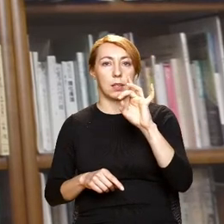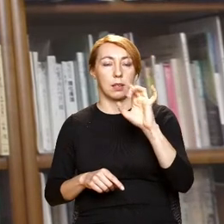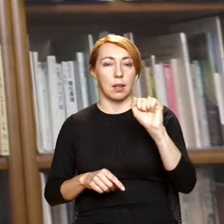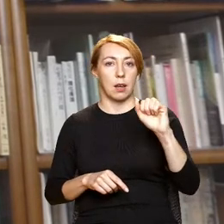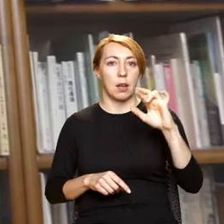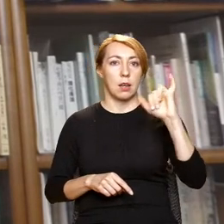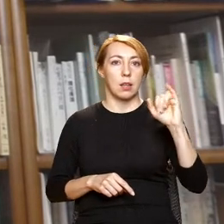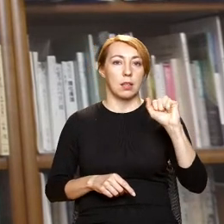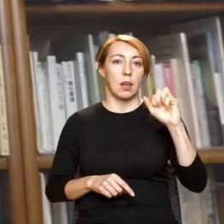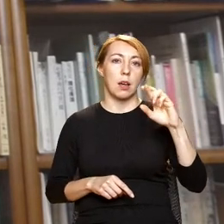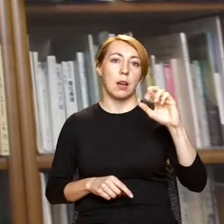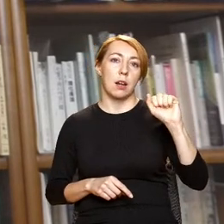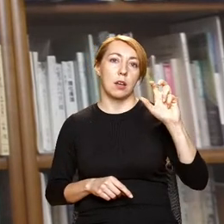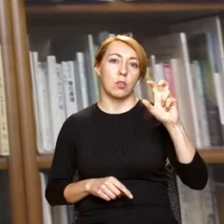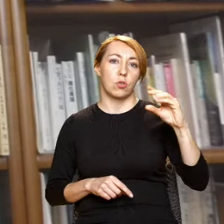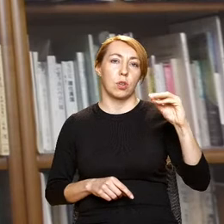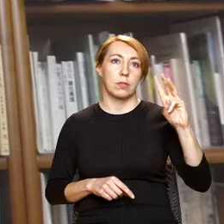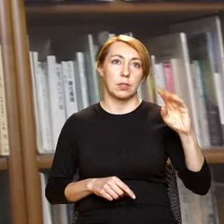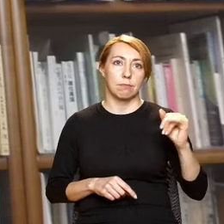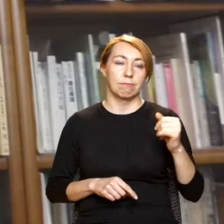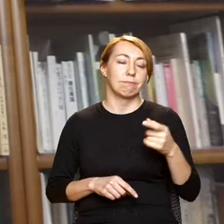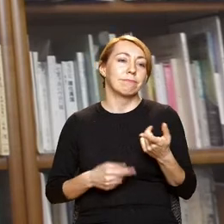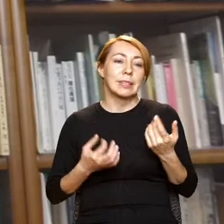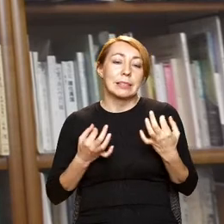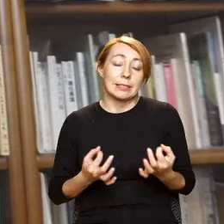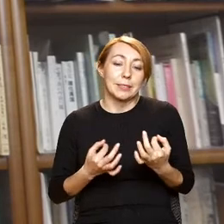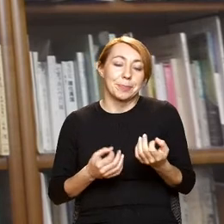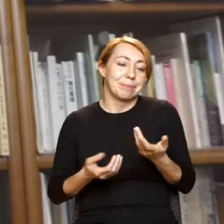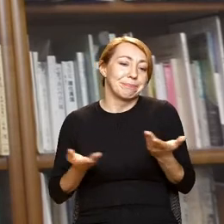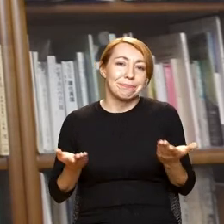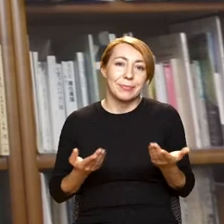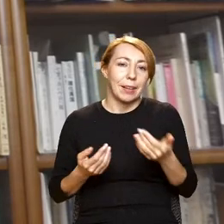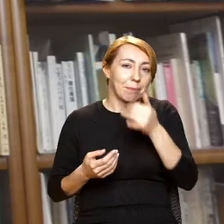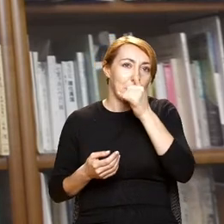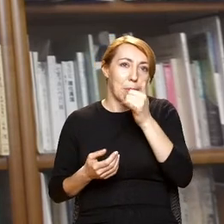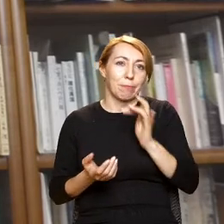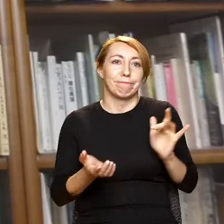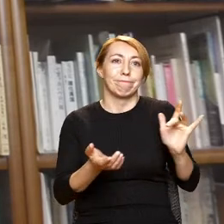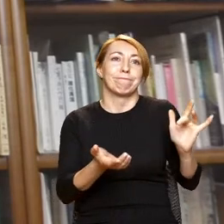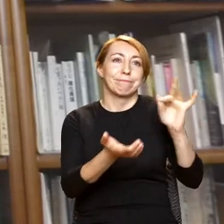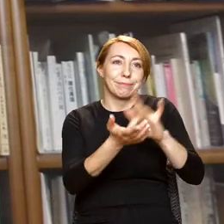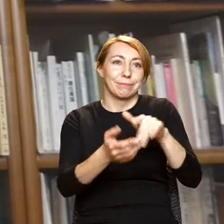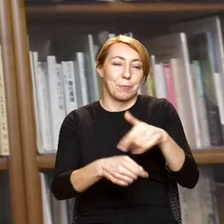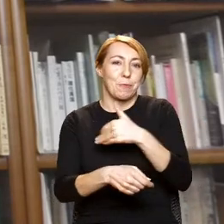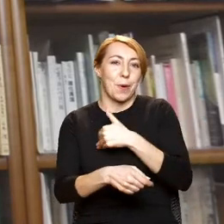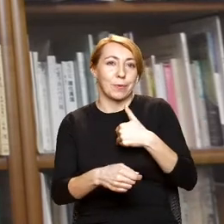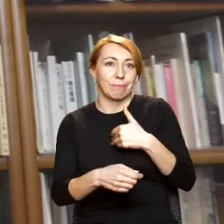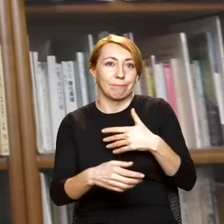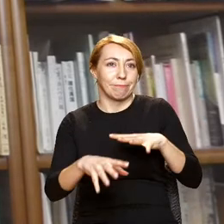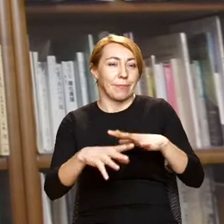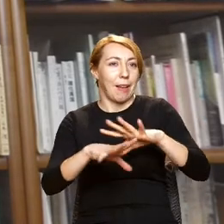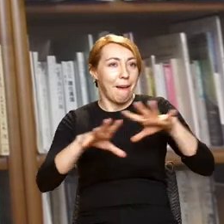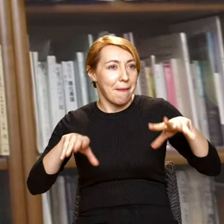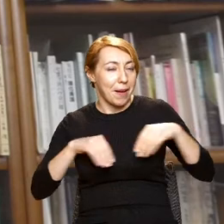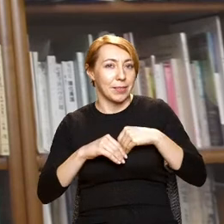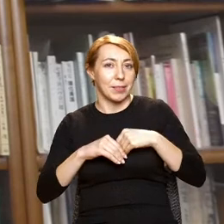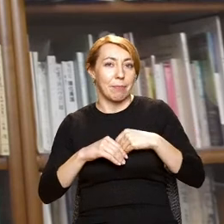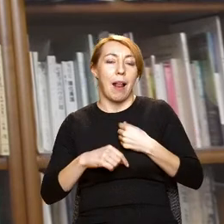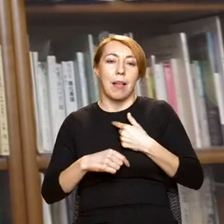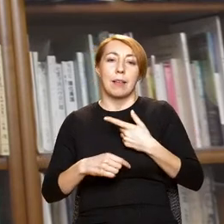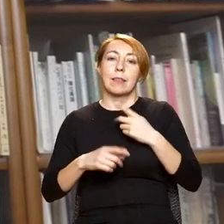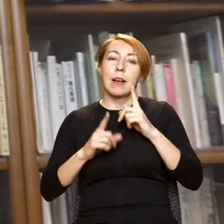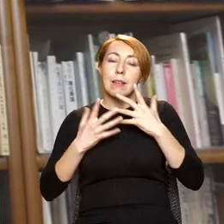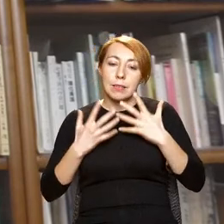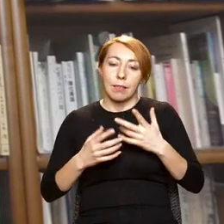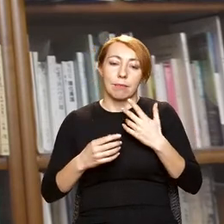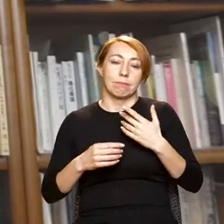Dzisiaj niestety nie mogę być fizycznie z państwem, ale obiecuję sobie kiedyś koniecznie odwiedzić